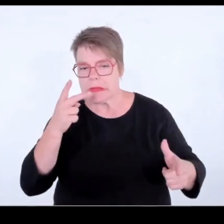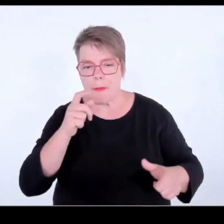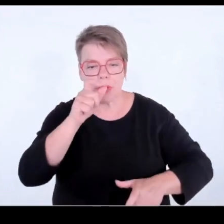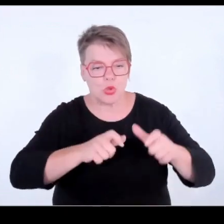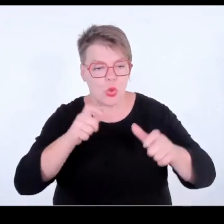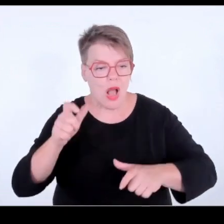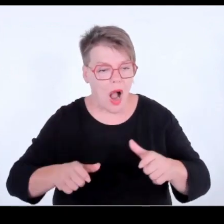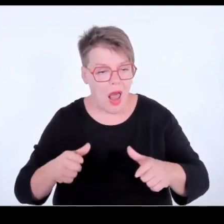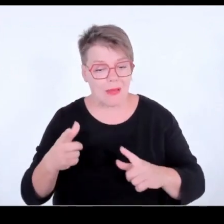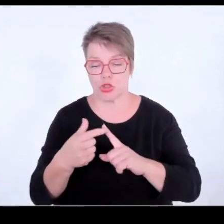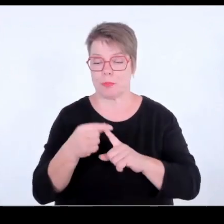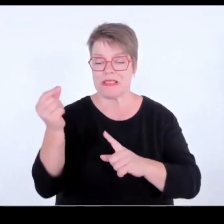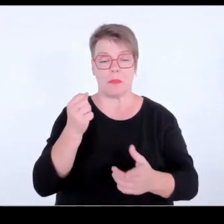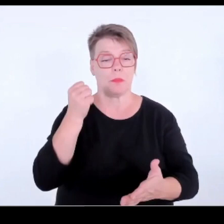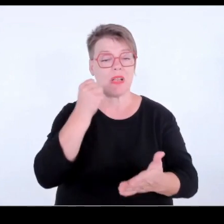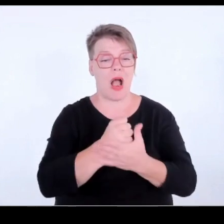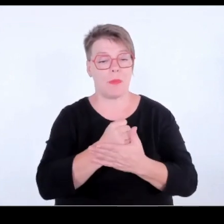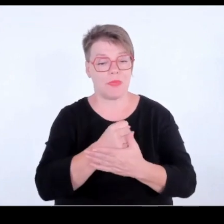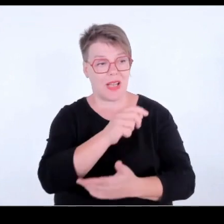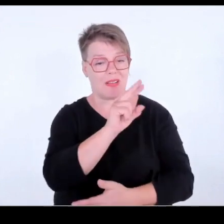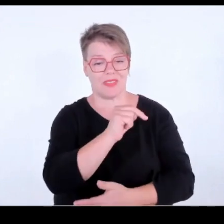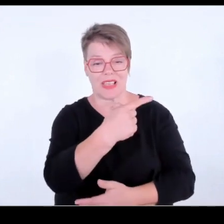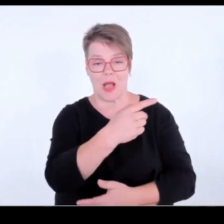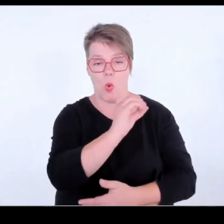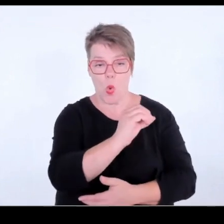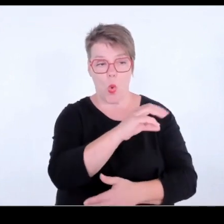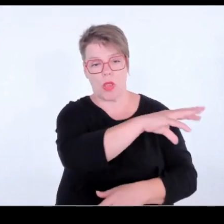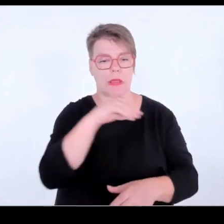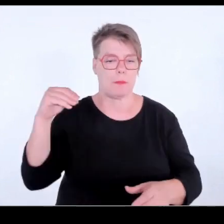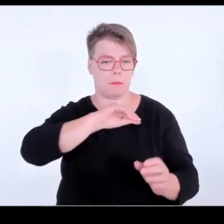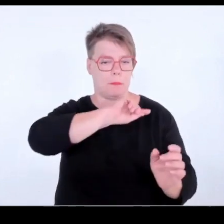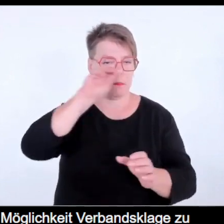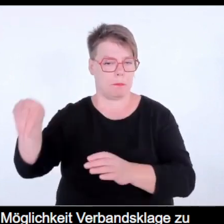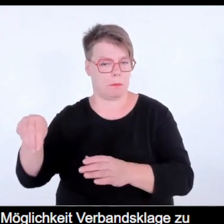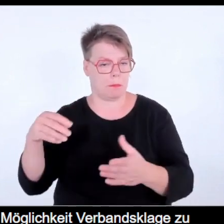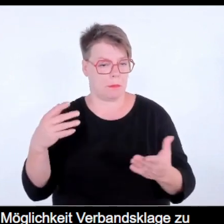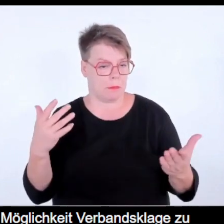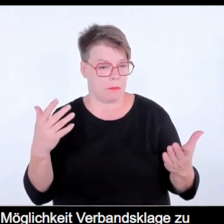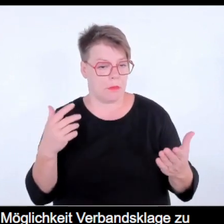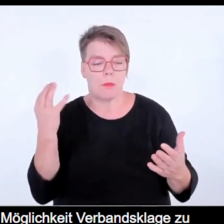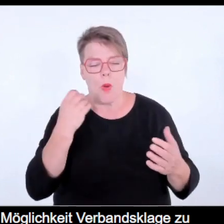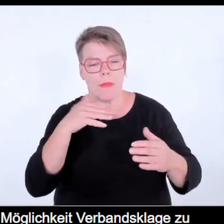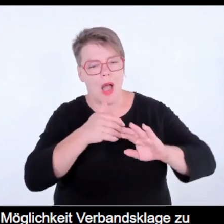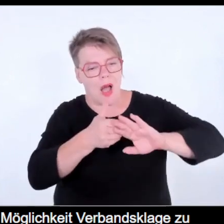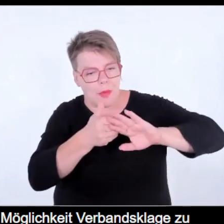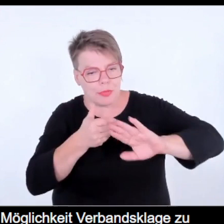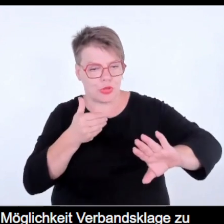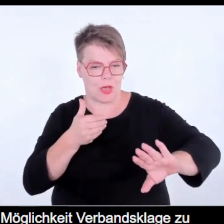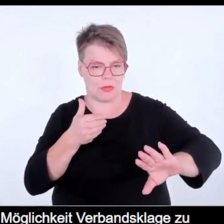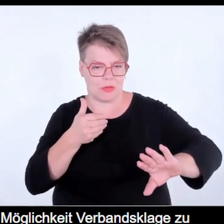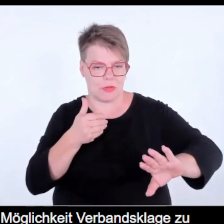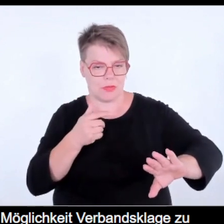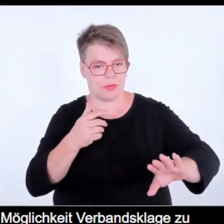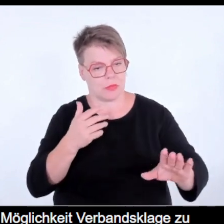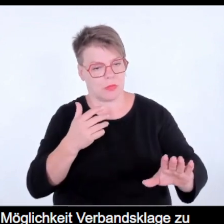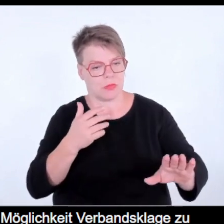Und deswegen, glaube ich, braucht es da mehr Distanz und es bräuchte auch einen eigenen Kodex, dass NGO-Leute jetzt nicht staatliche Aufgaben übernehmen. Das ist der eine Teil. Und